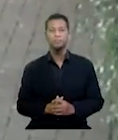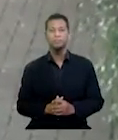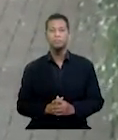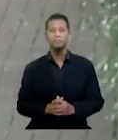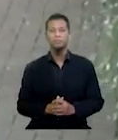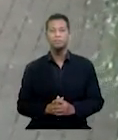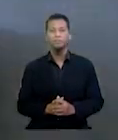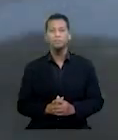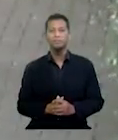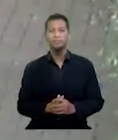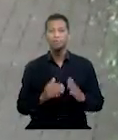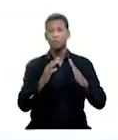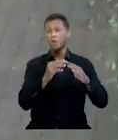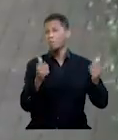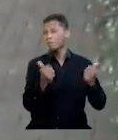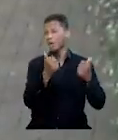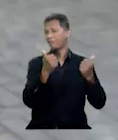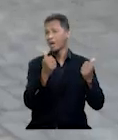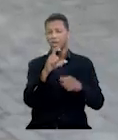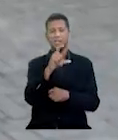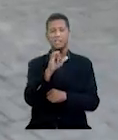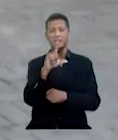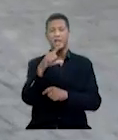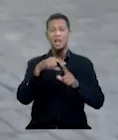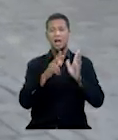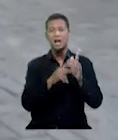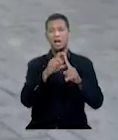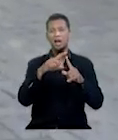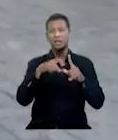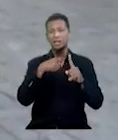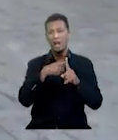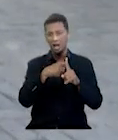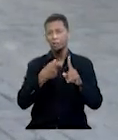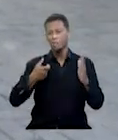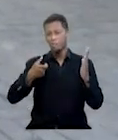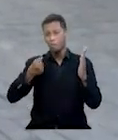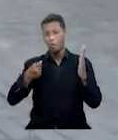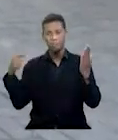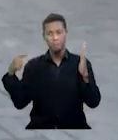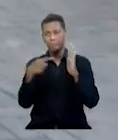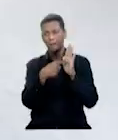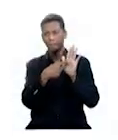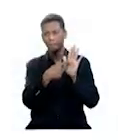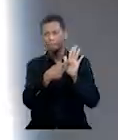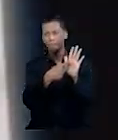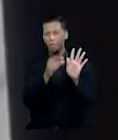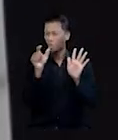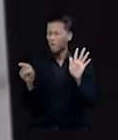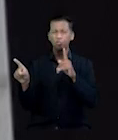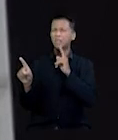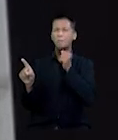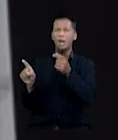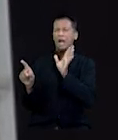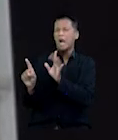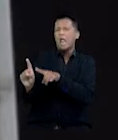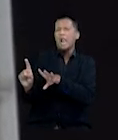Rumah mewah di kawasan Cilandak, Jakarta Selatan diduga menjadi korban peluru nyasar yang dilakukan oleh orang tak dikenal. Polisi yang mendapat